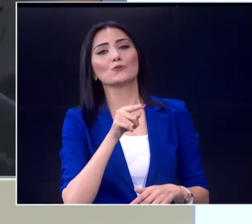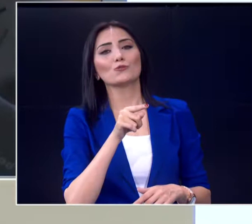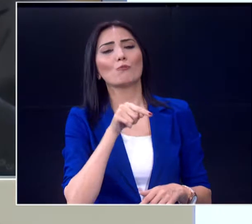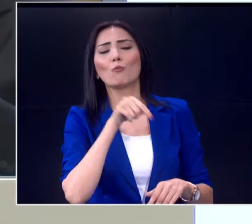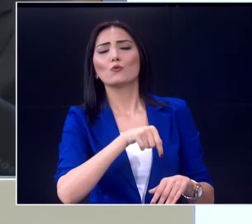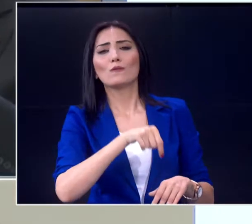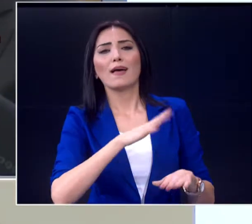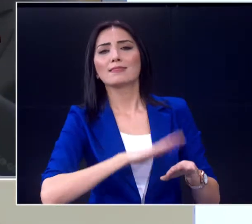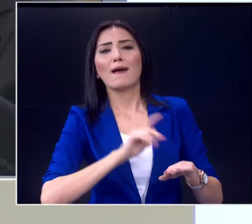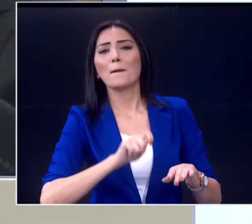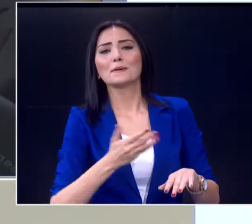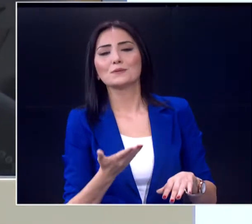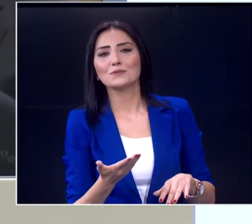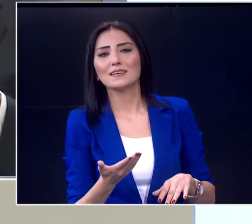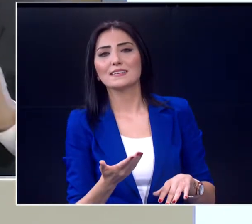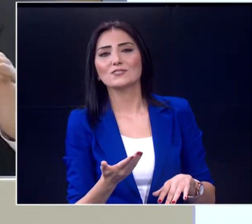ne yapacağız?